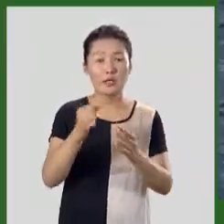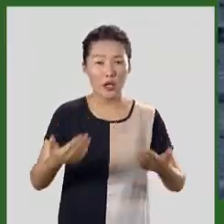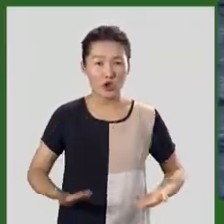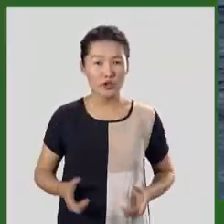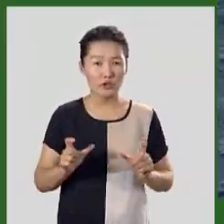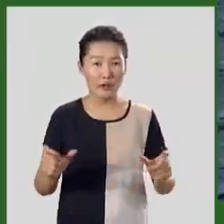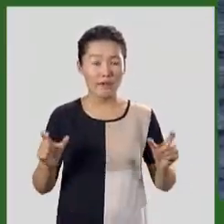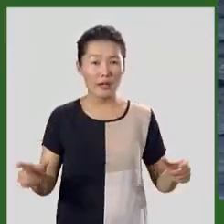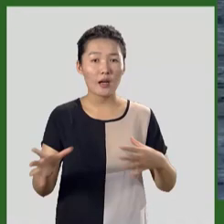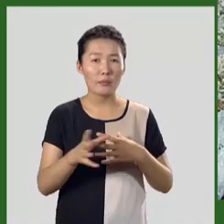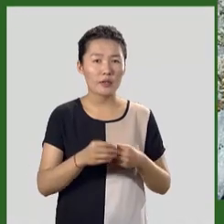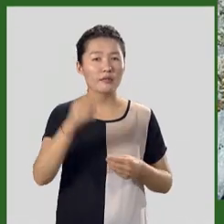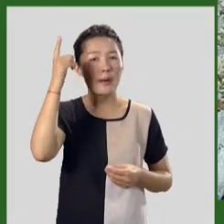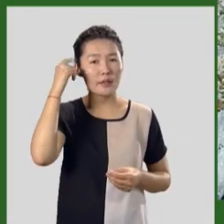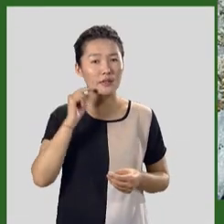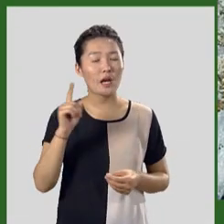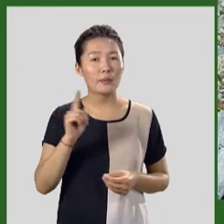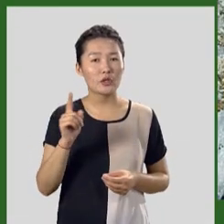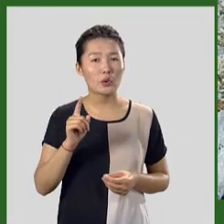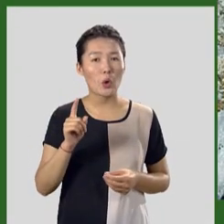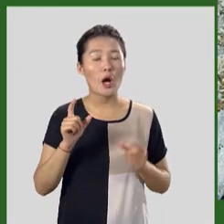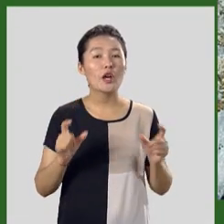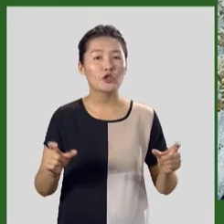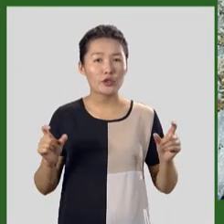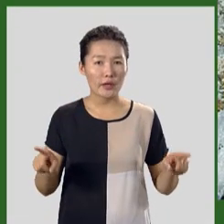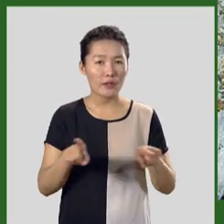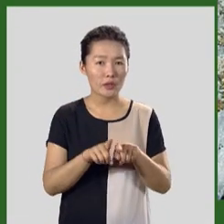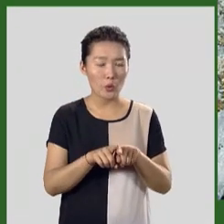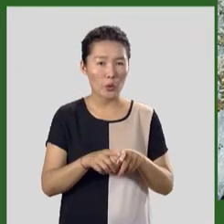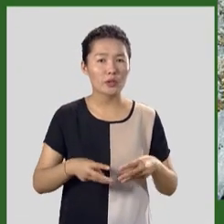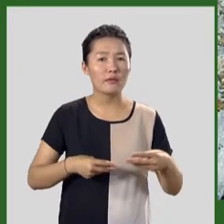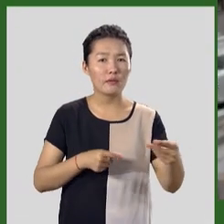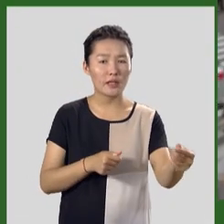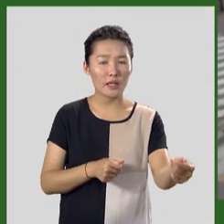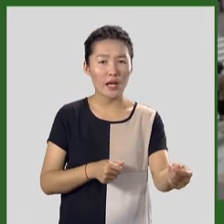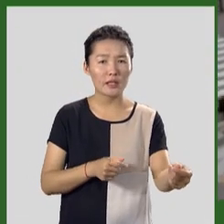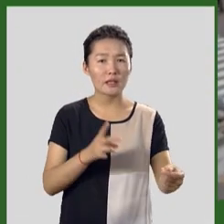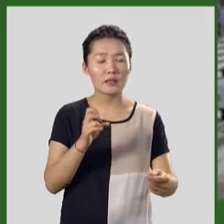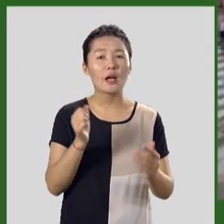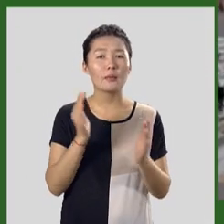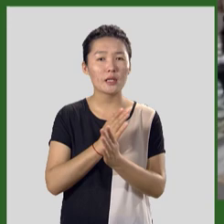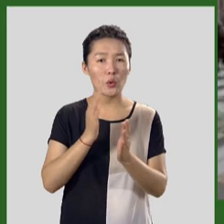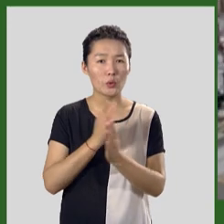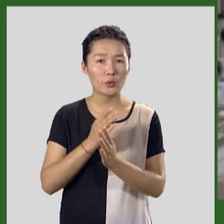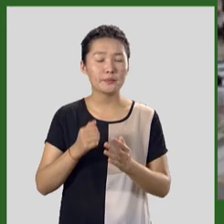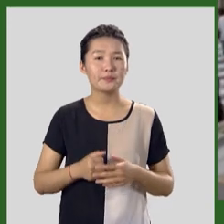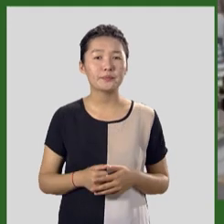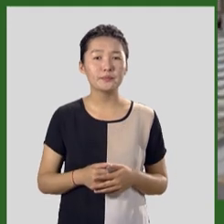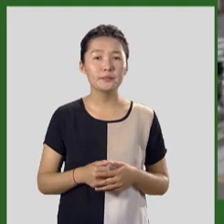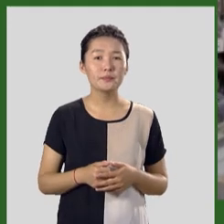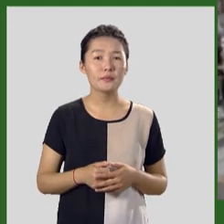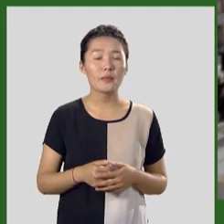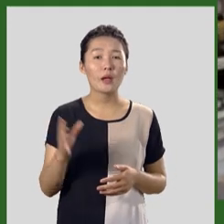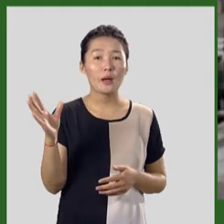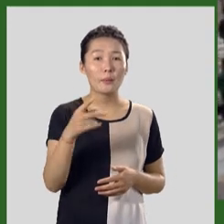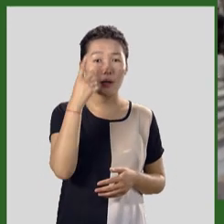Мы с вами знаем, что и человек оказывает очень сильное влияние на природу. Мы